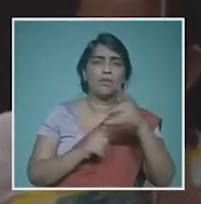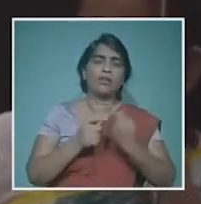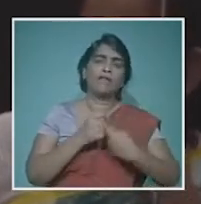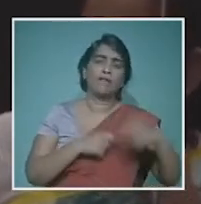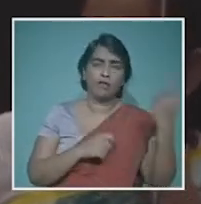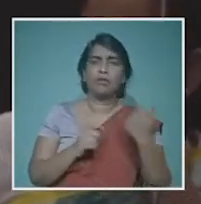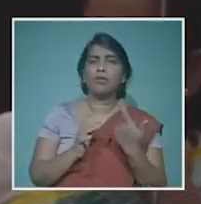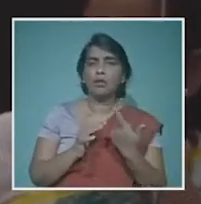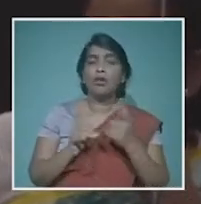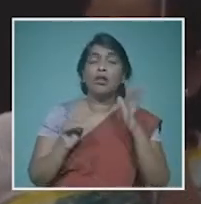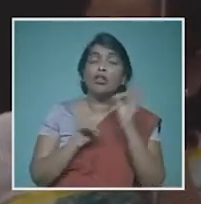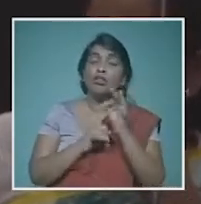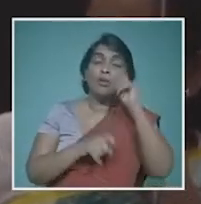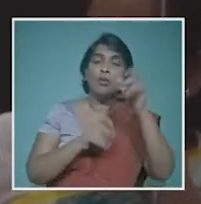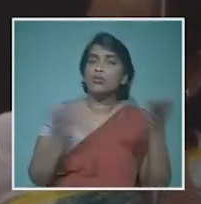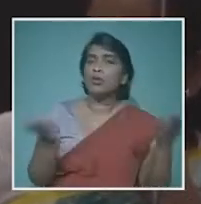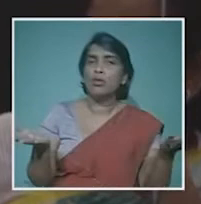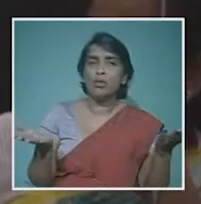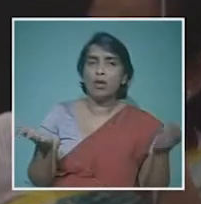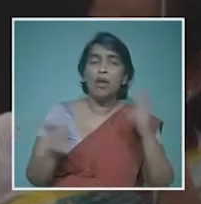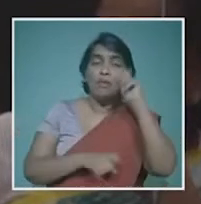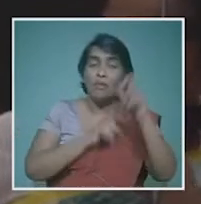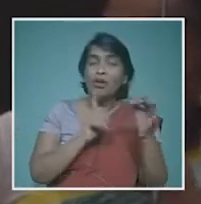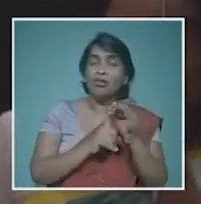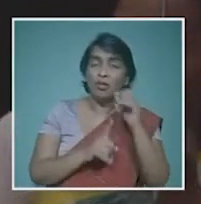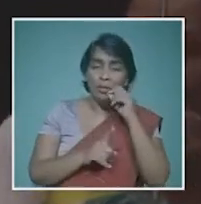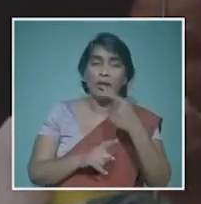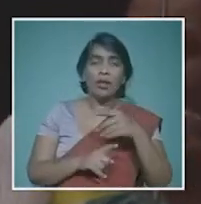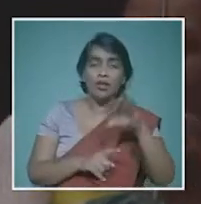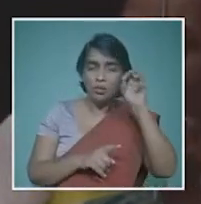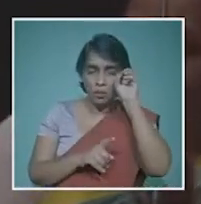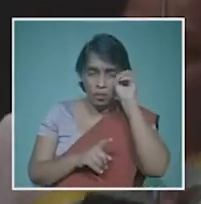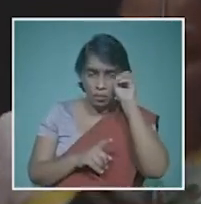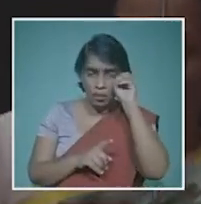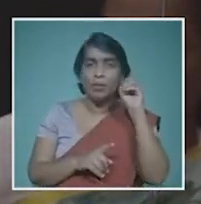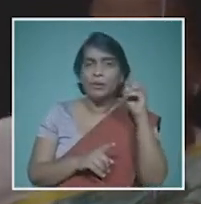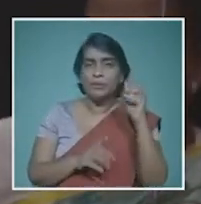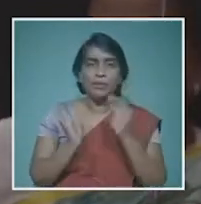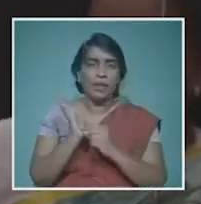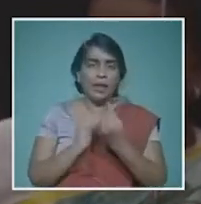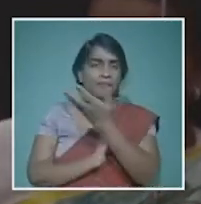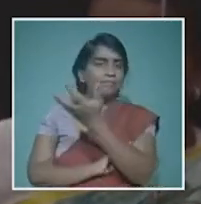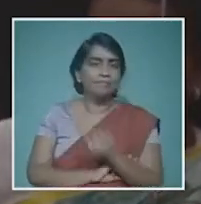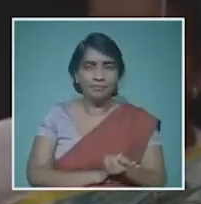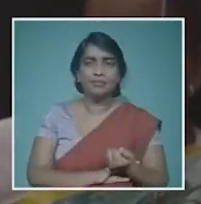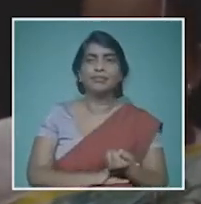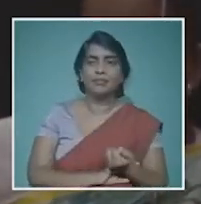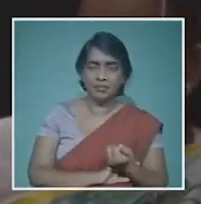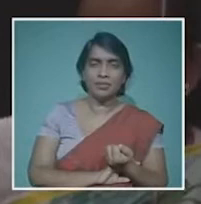කියලා. පොඩි මිනිස්සු කොහොමද ජීවත් වෙන්නේ? පොඩි මිනිහට එදා උදේ පොඩි ණයක් ආගෙන හරි